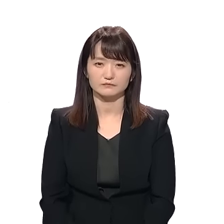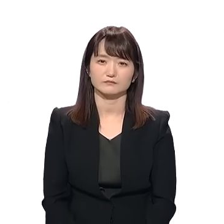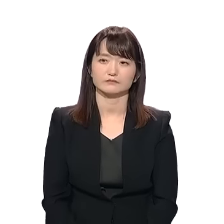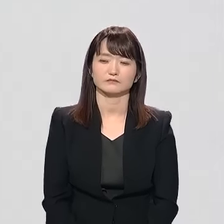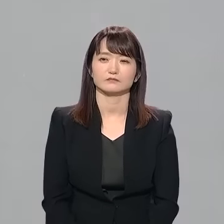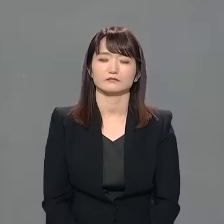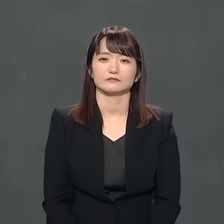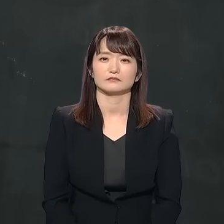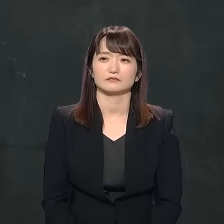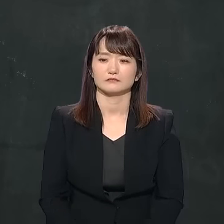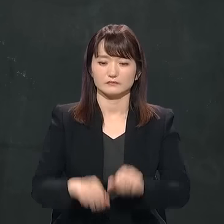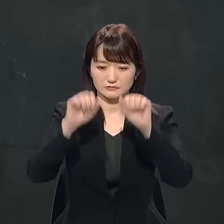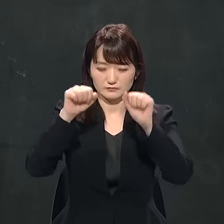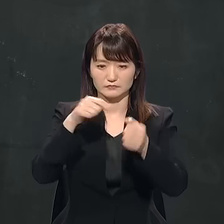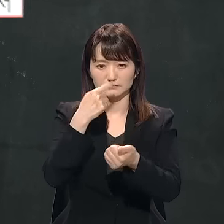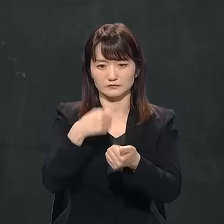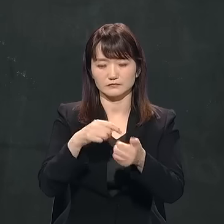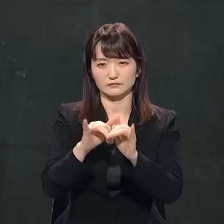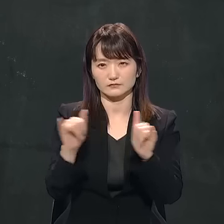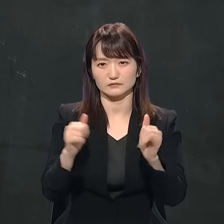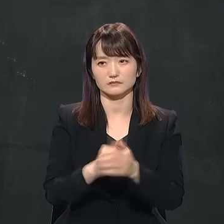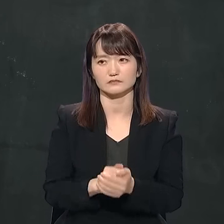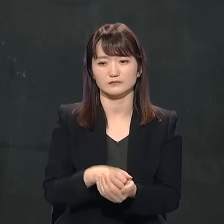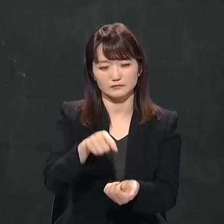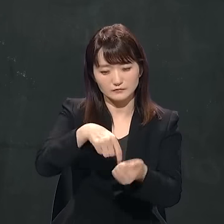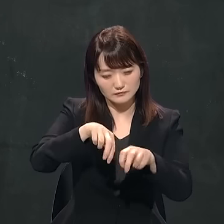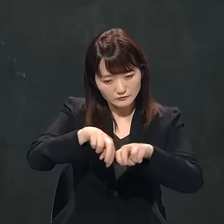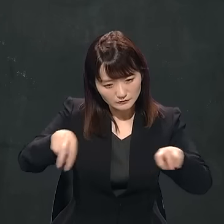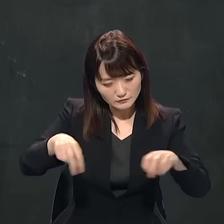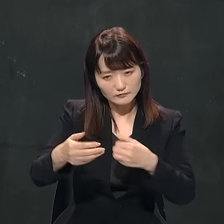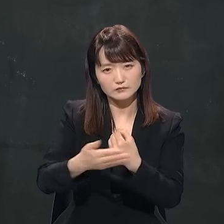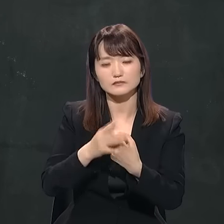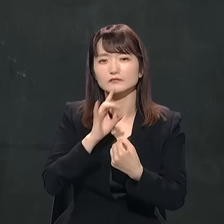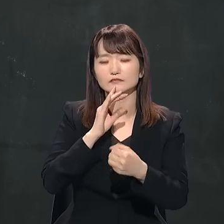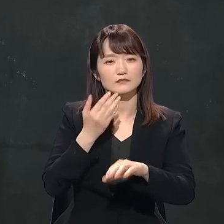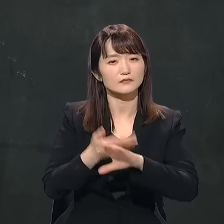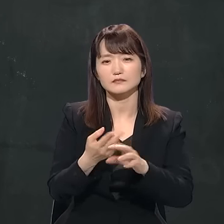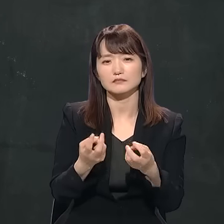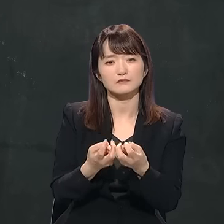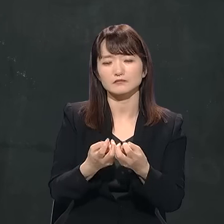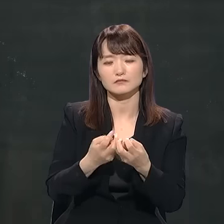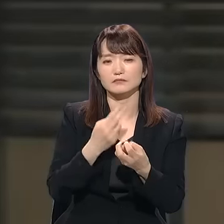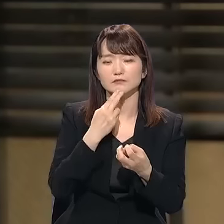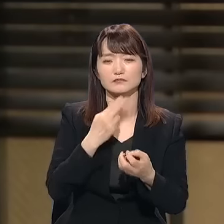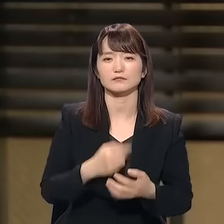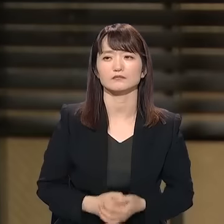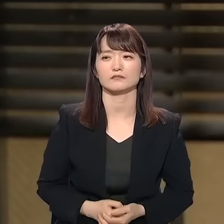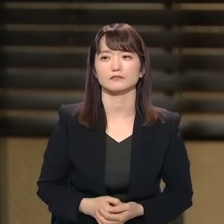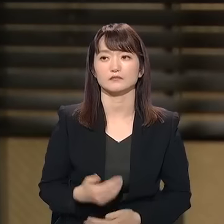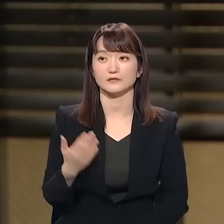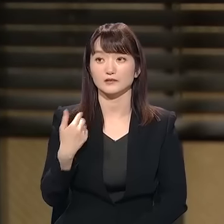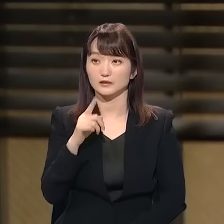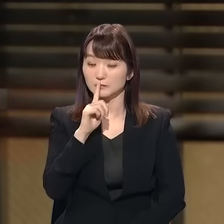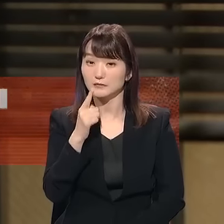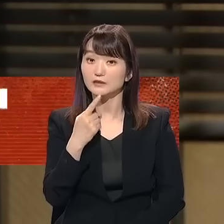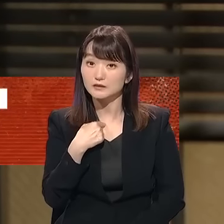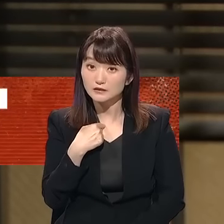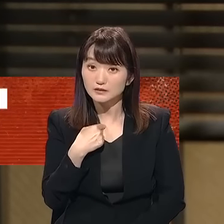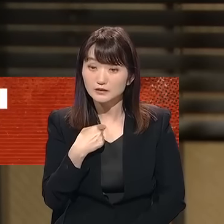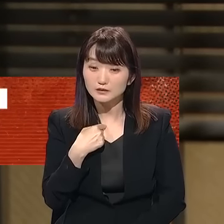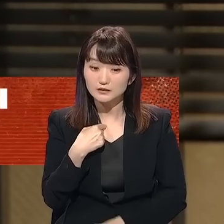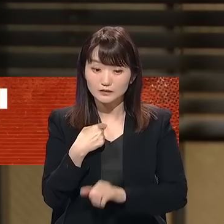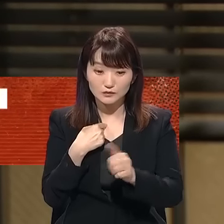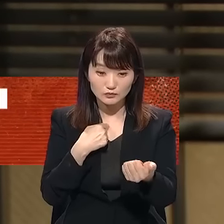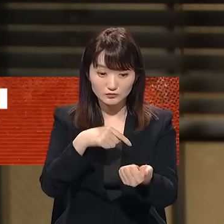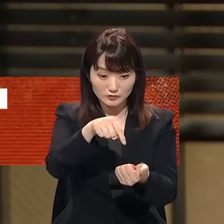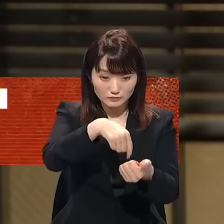지도자들 해부학 공부에 도움을 주고자 운영된 걸뿐 다른 의미는 없다고 하지만 아까 분명히 직접 만져보고 감각할 수 있어서라는 후기